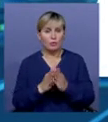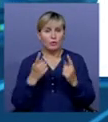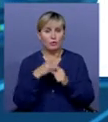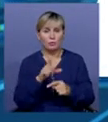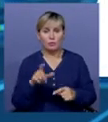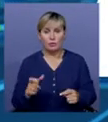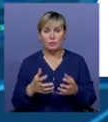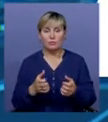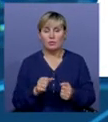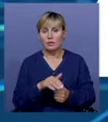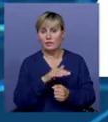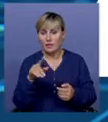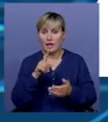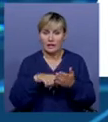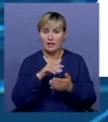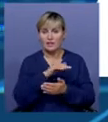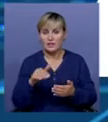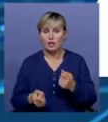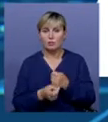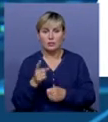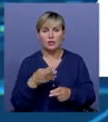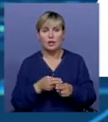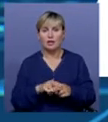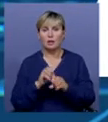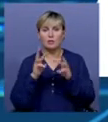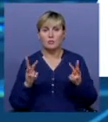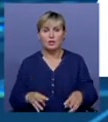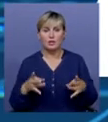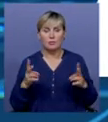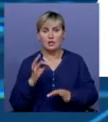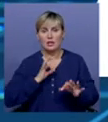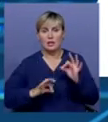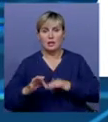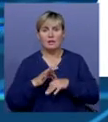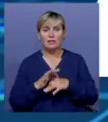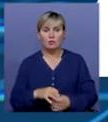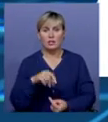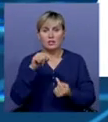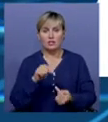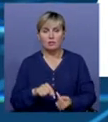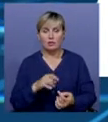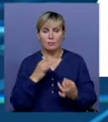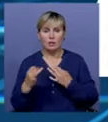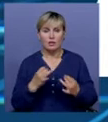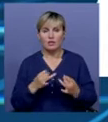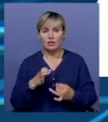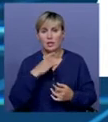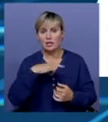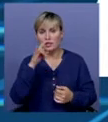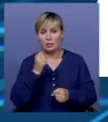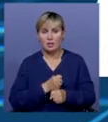граждан верить официальным источникам. Вместе с тем, для обеспечения необходимыми лекарствами ведутся соответствующие переговоры с